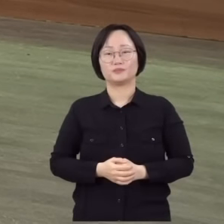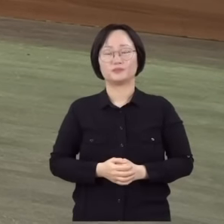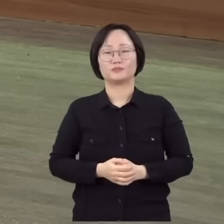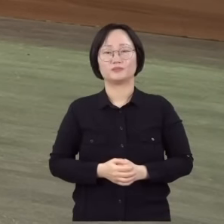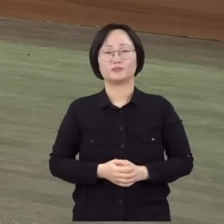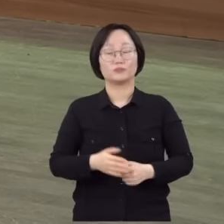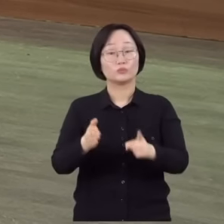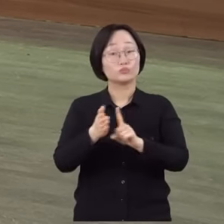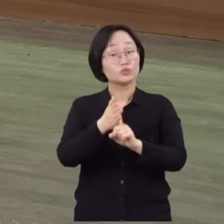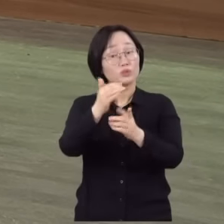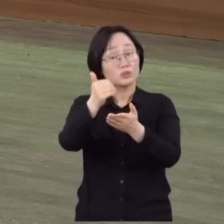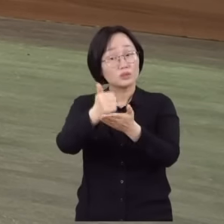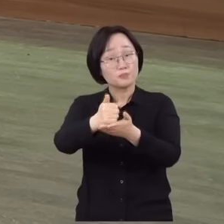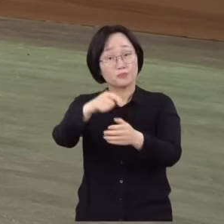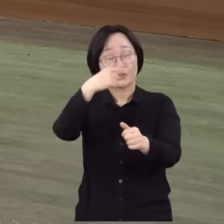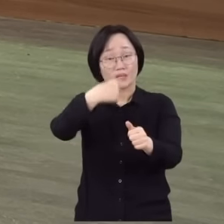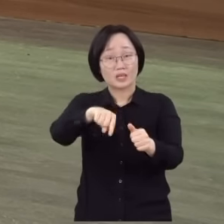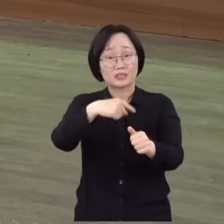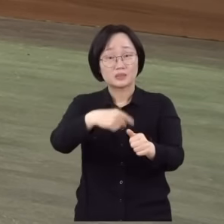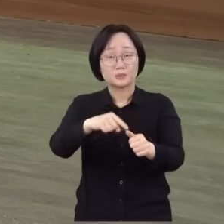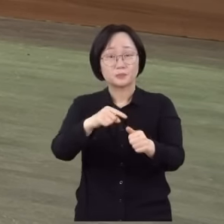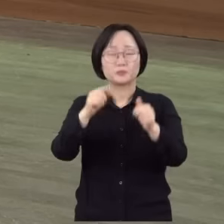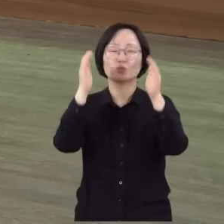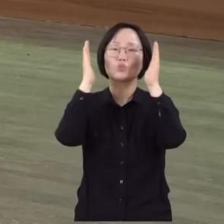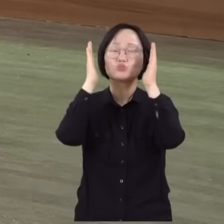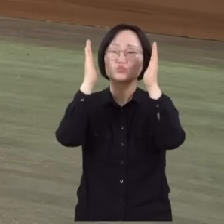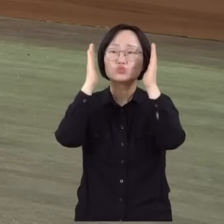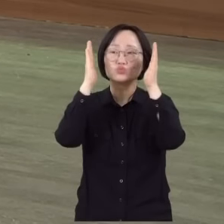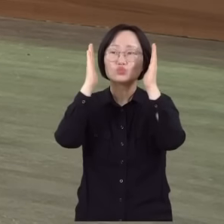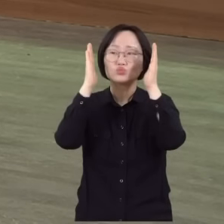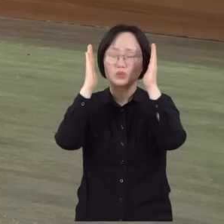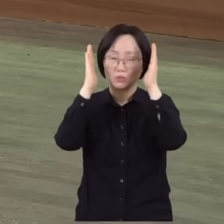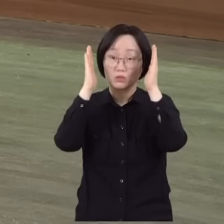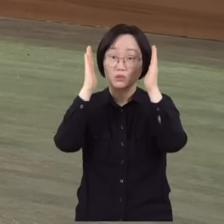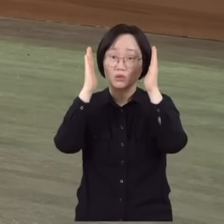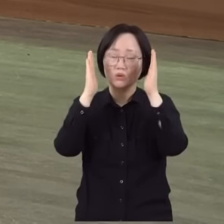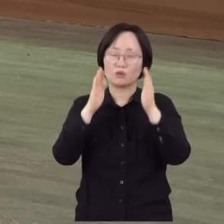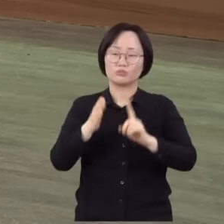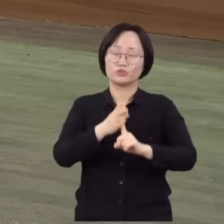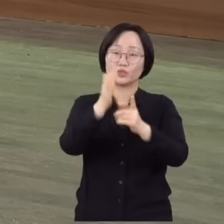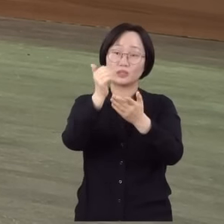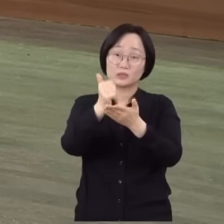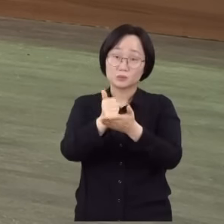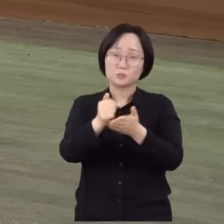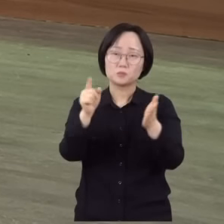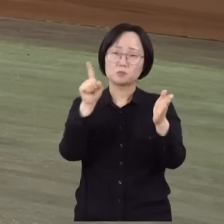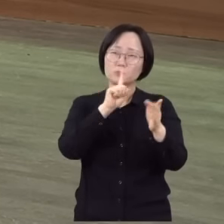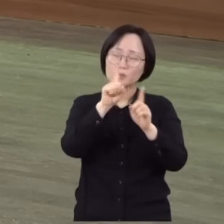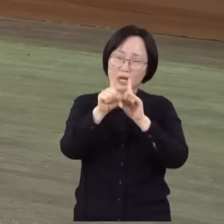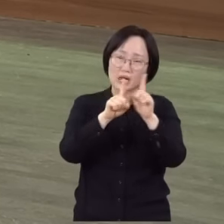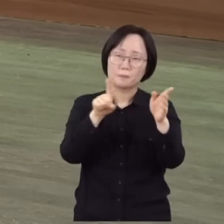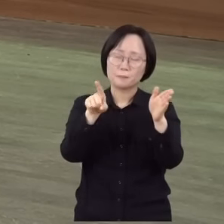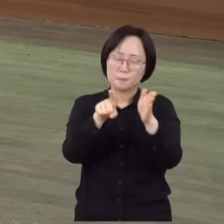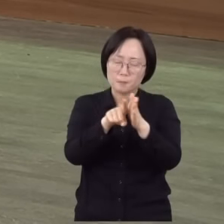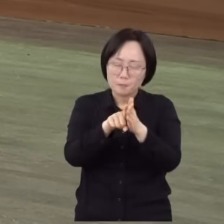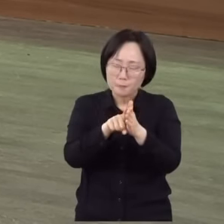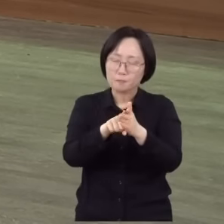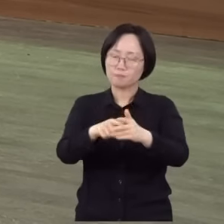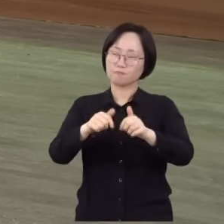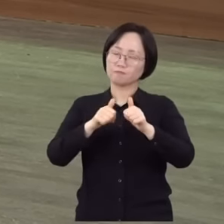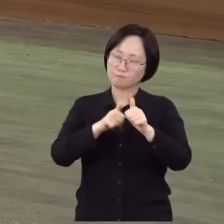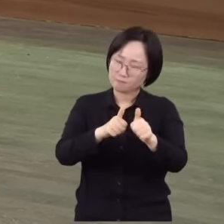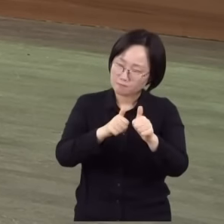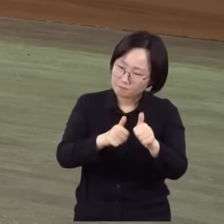공부하면서 부처님의 말씀을 믿고 의지하면서가 성스럽게 부처님께